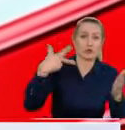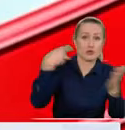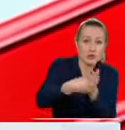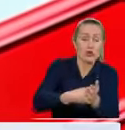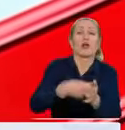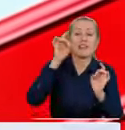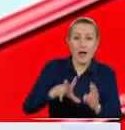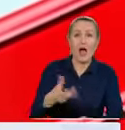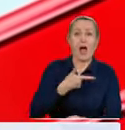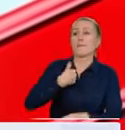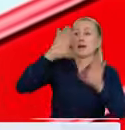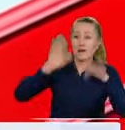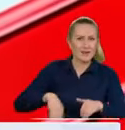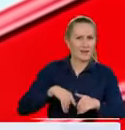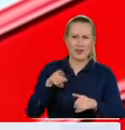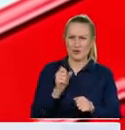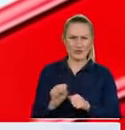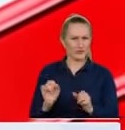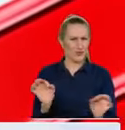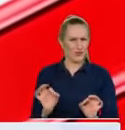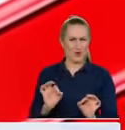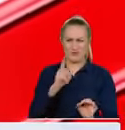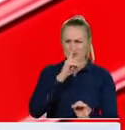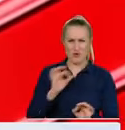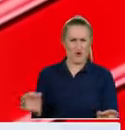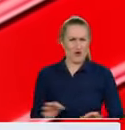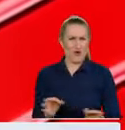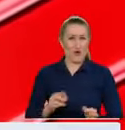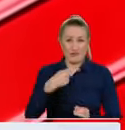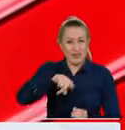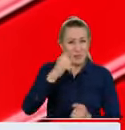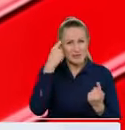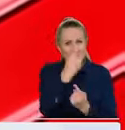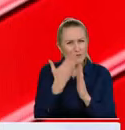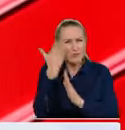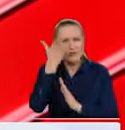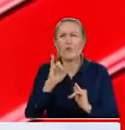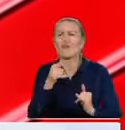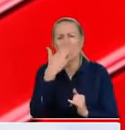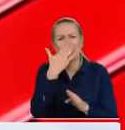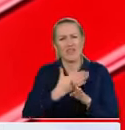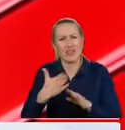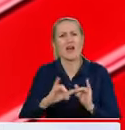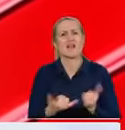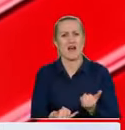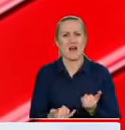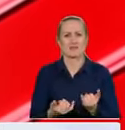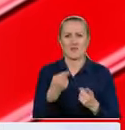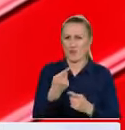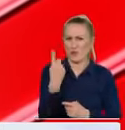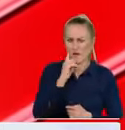sam ten fakt jest straszny, potworny. Jak się państwo nad tym zastanowią na przyszłość, jakie to ma konsekwencje, to jest